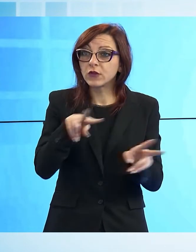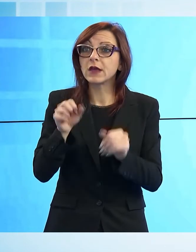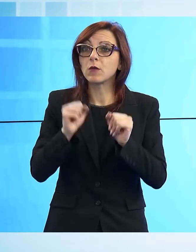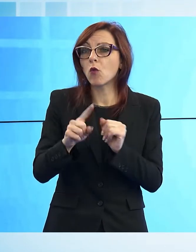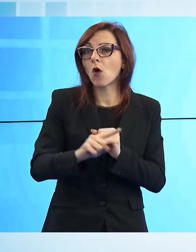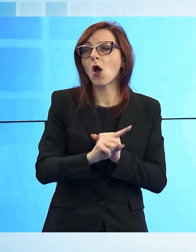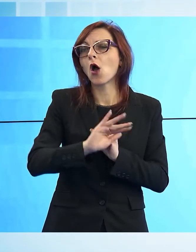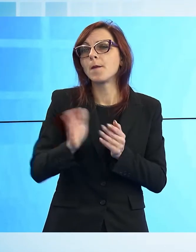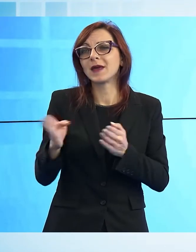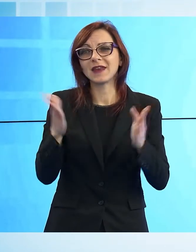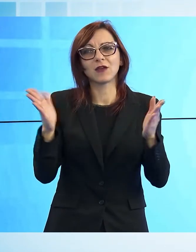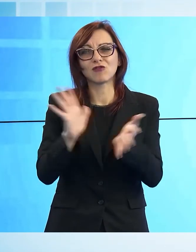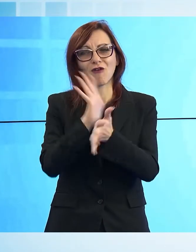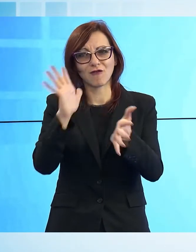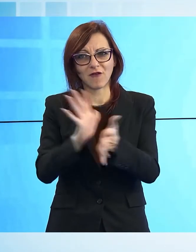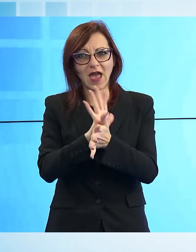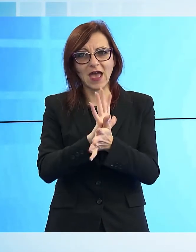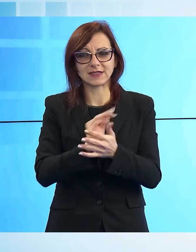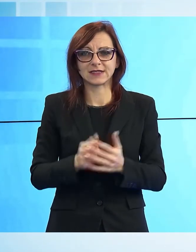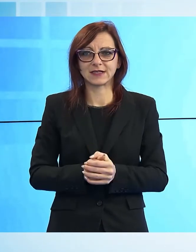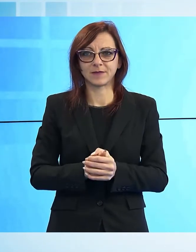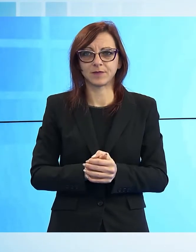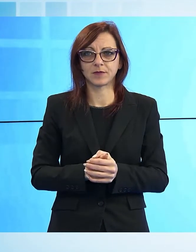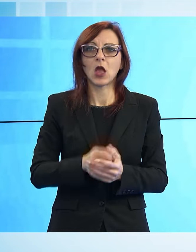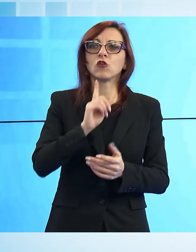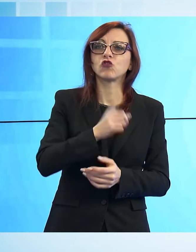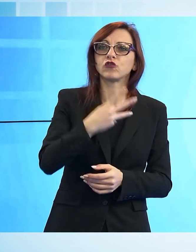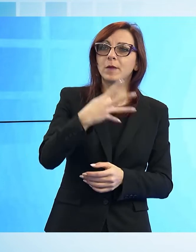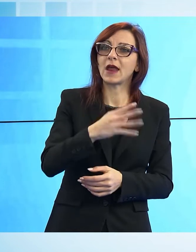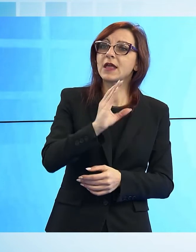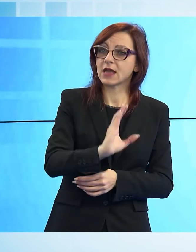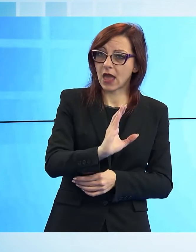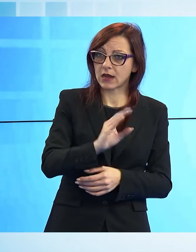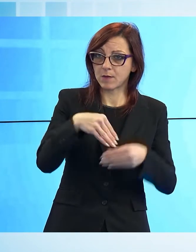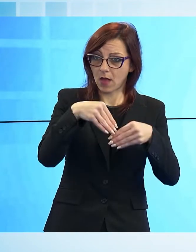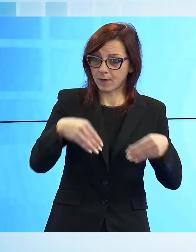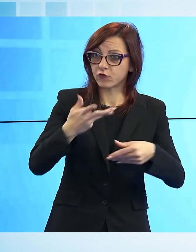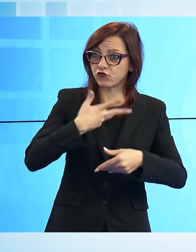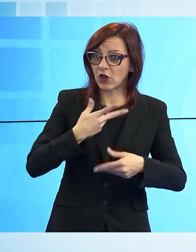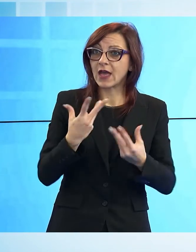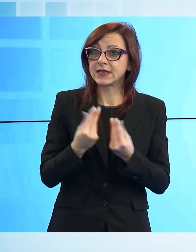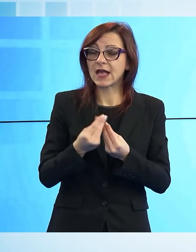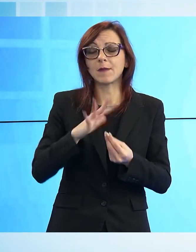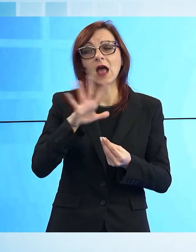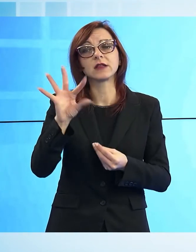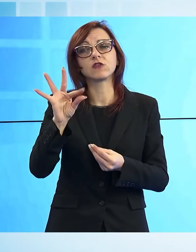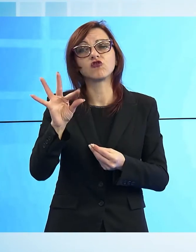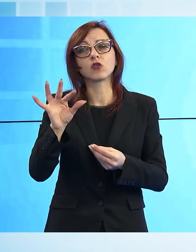delle feste. Oltre alle artiste Giorgia Madiai e Carrie Bell, troverete le opere di circa una 50 di artisti.